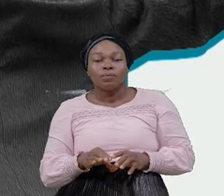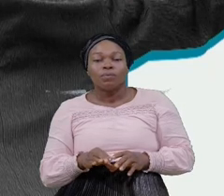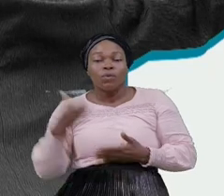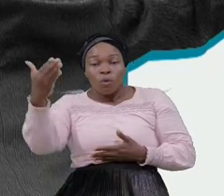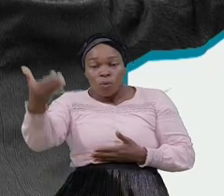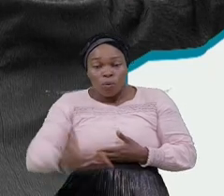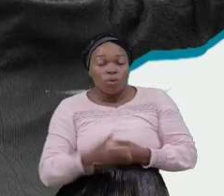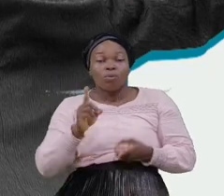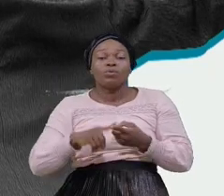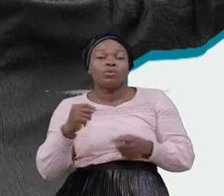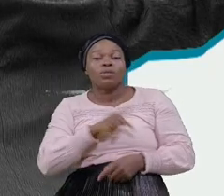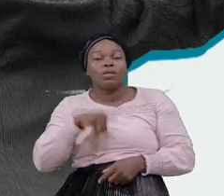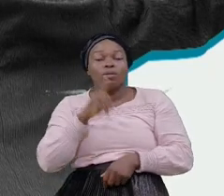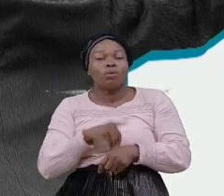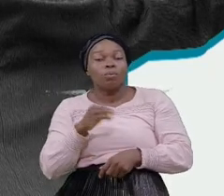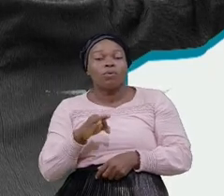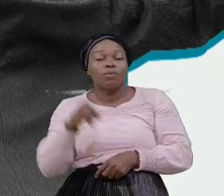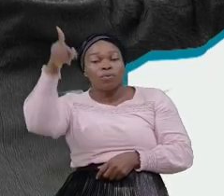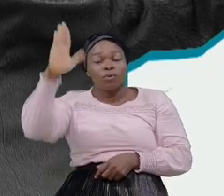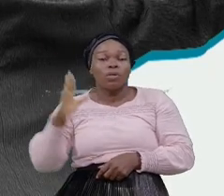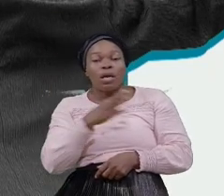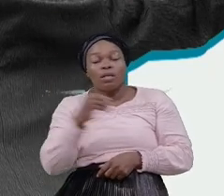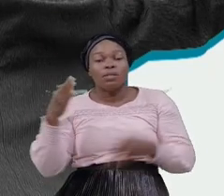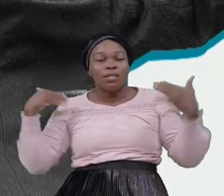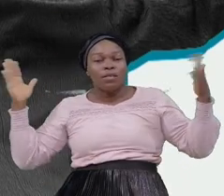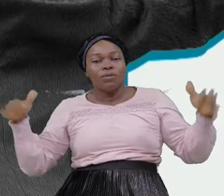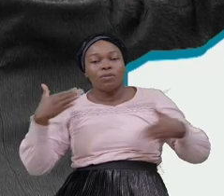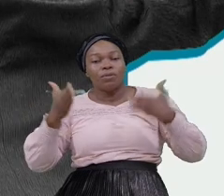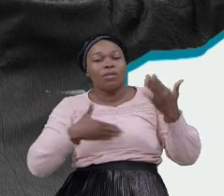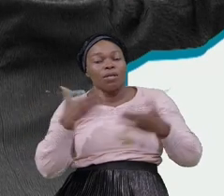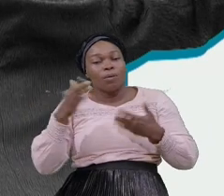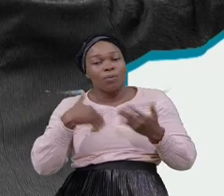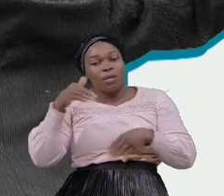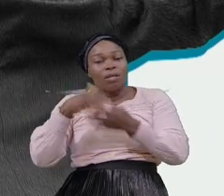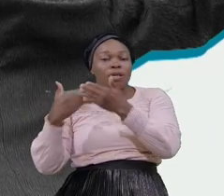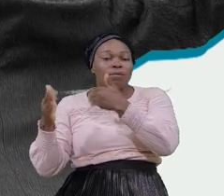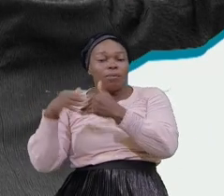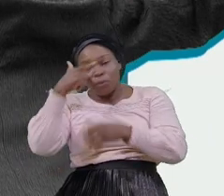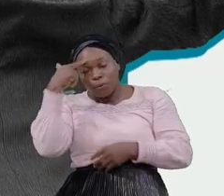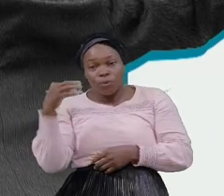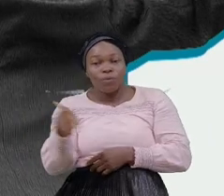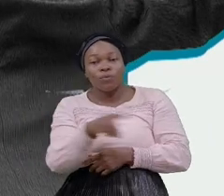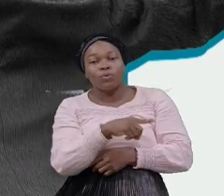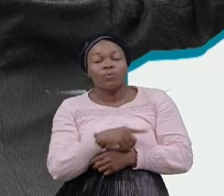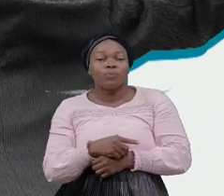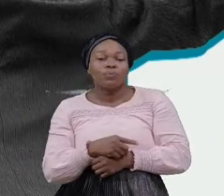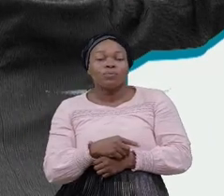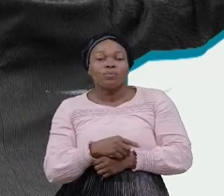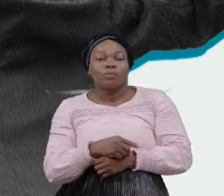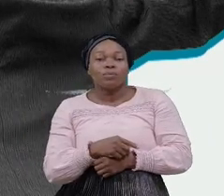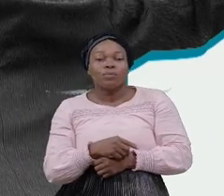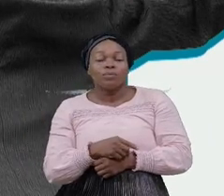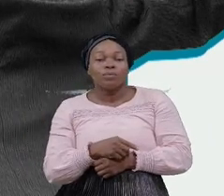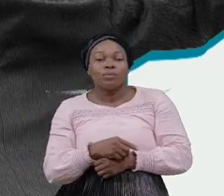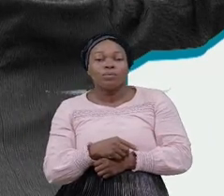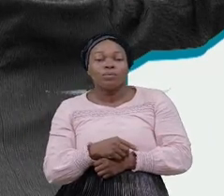Soyez les bienvenus au royaume de Dieu. Les anges se réjouissent au ciel à cause de vous.